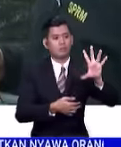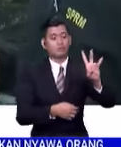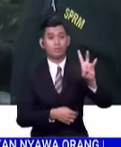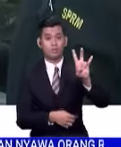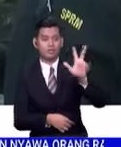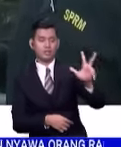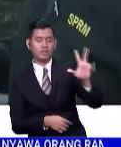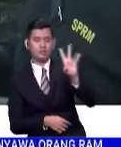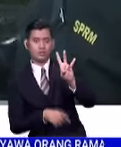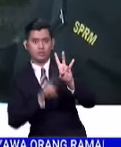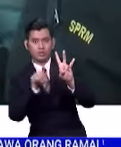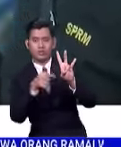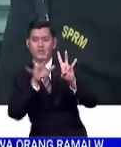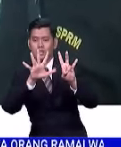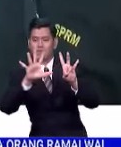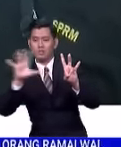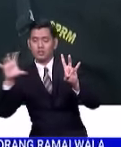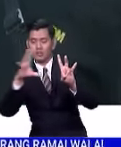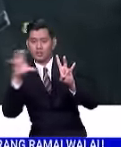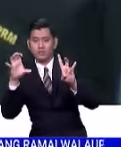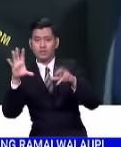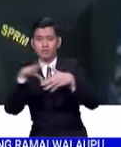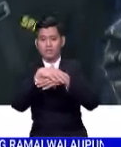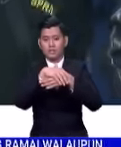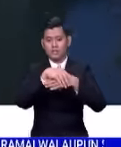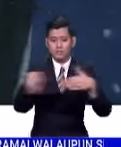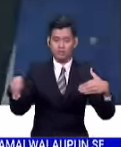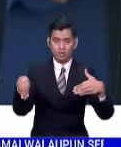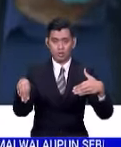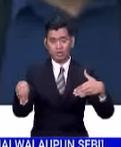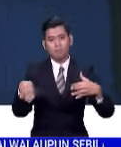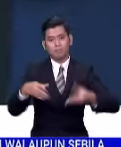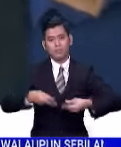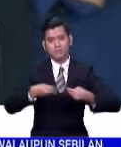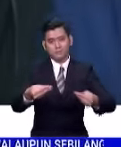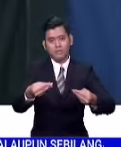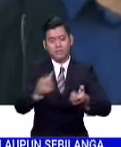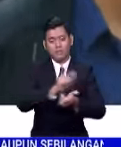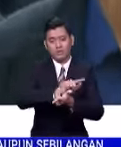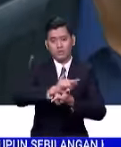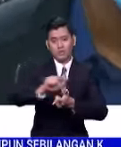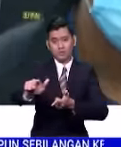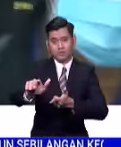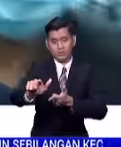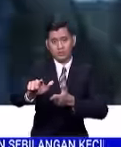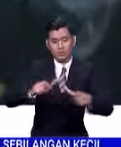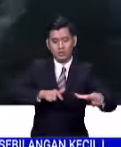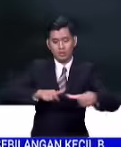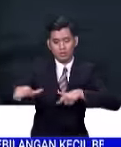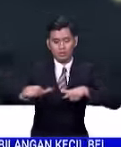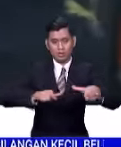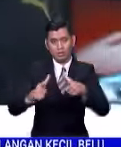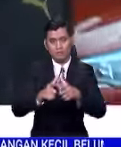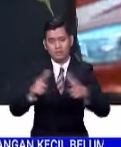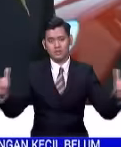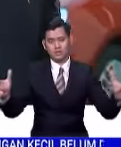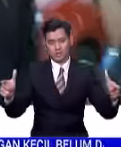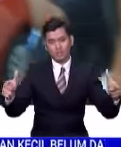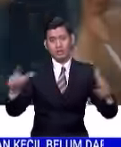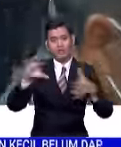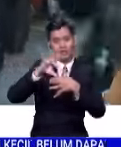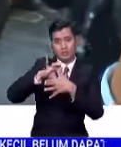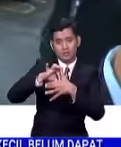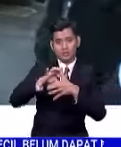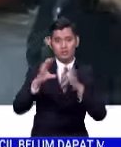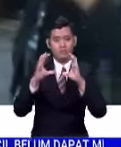RM37,500 bagi melepaskan 41 kontena membawa daging sejuk beku milik syarikat ZS Amin Sdn Bhd